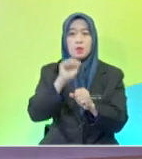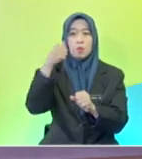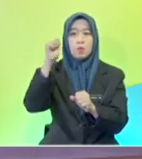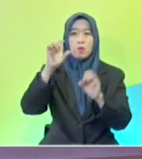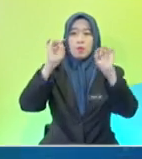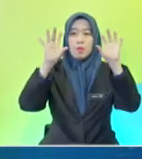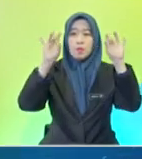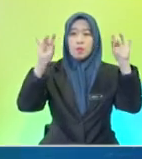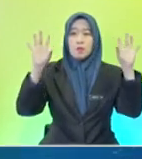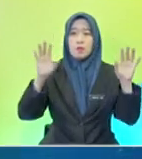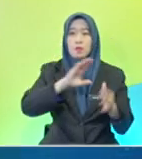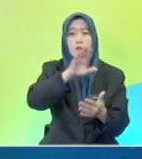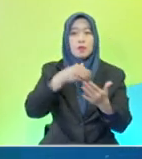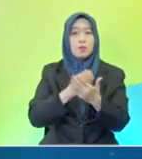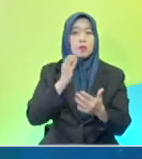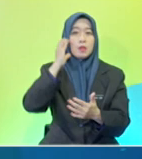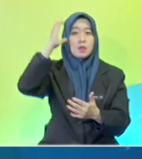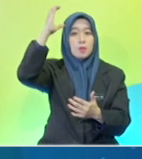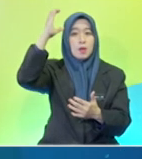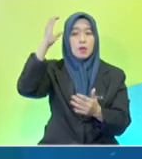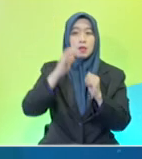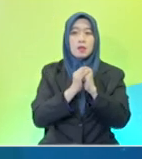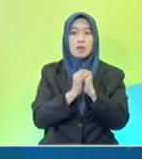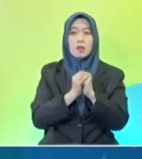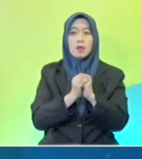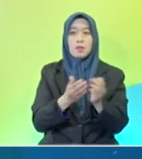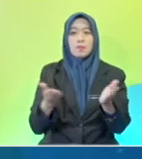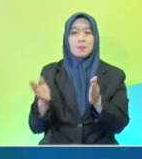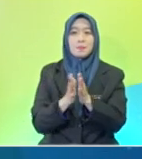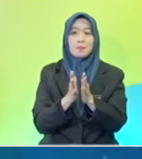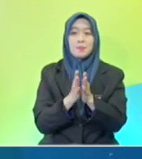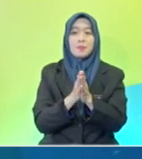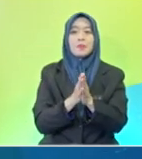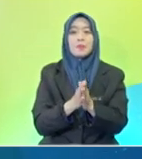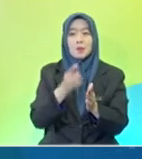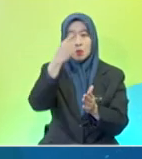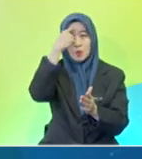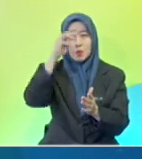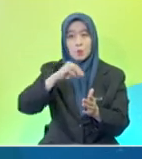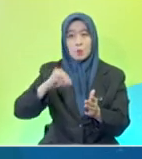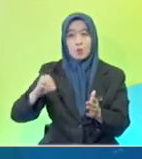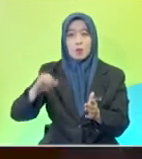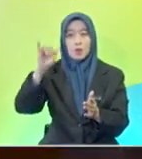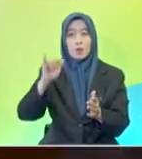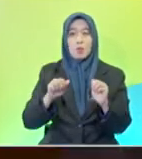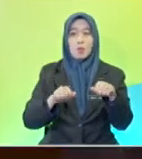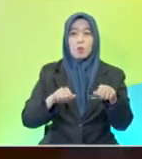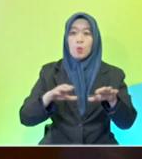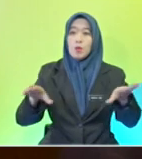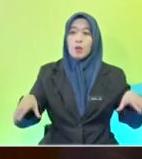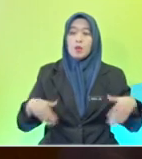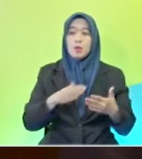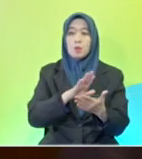cemerlang. Tahniah, alhamdulillah. Tahniah semuanya. Berikan tepukan sikit. Okey, alhamdulillah. Okey Ustazah, kalau contoh murid-murid kita ni nak